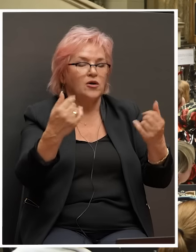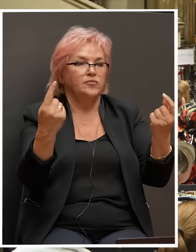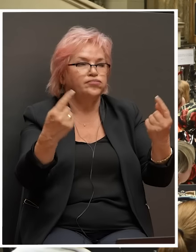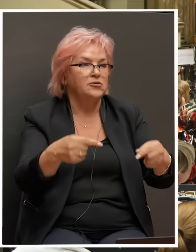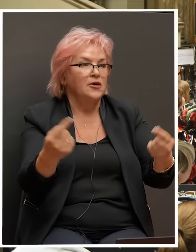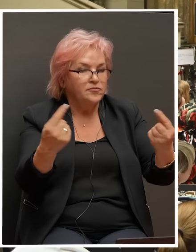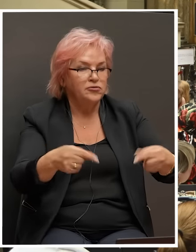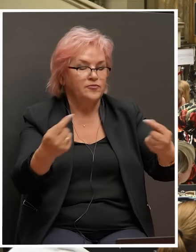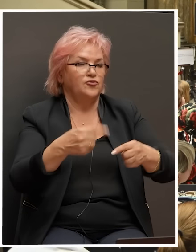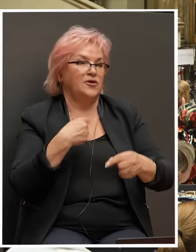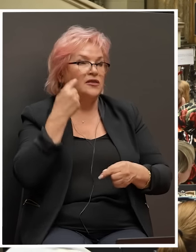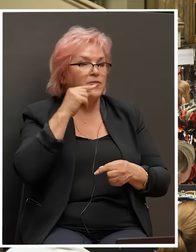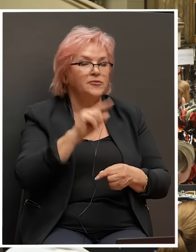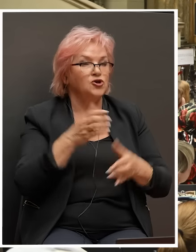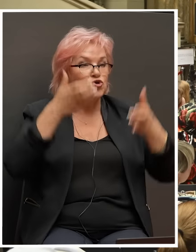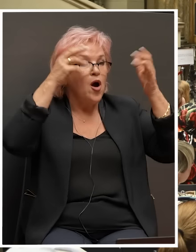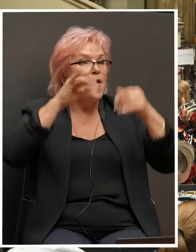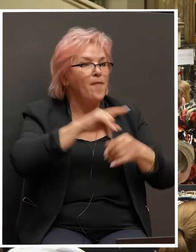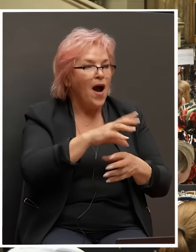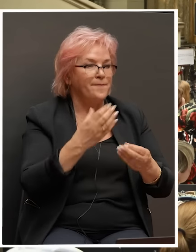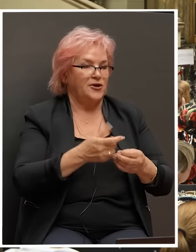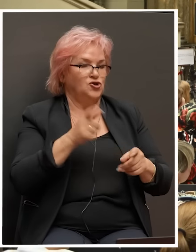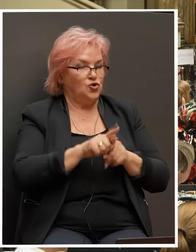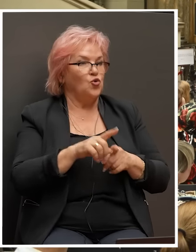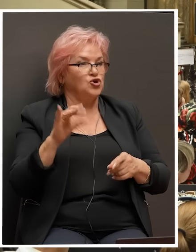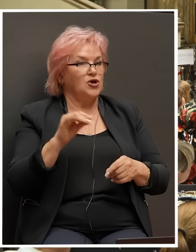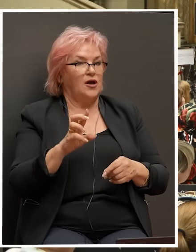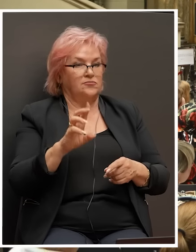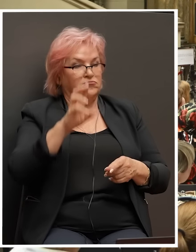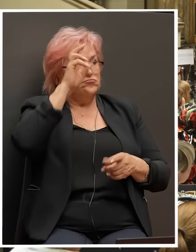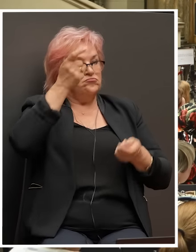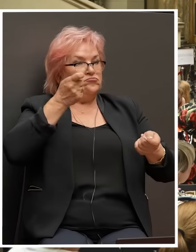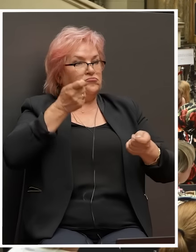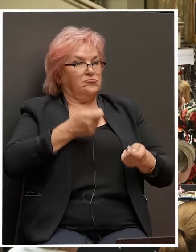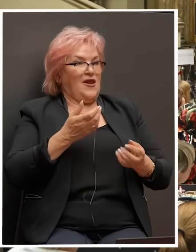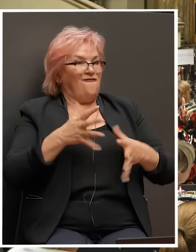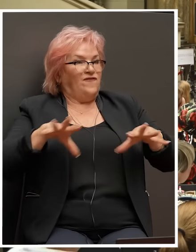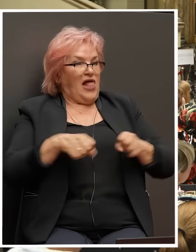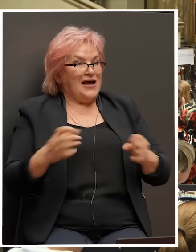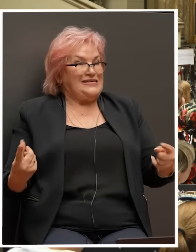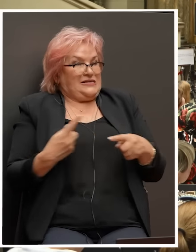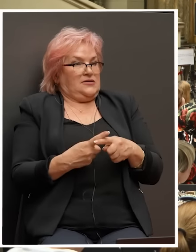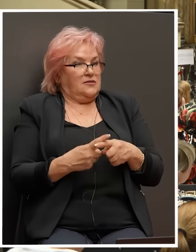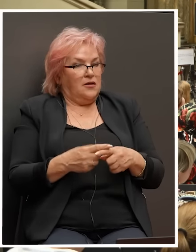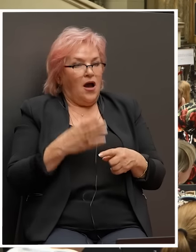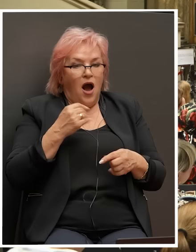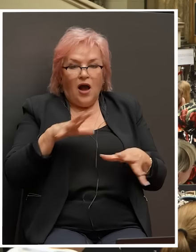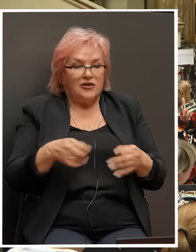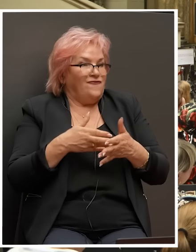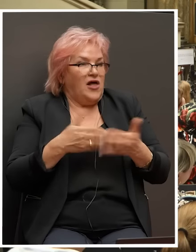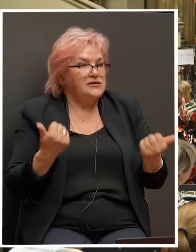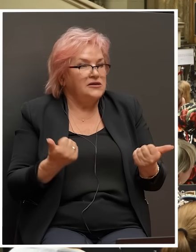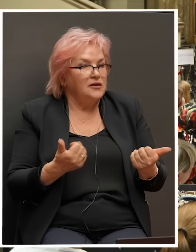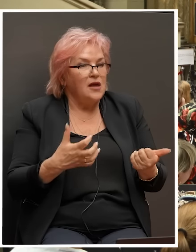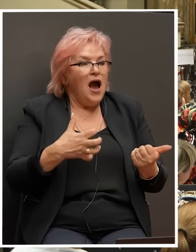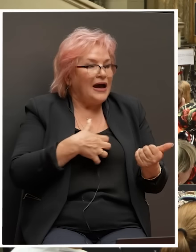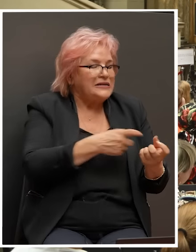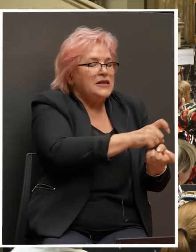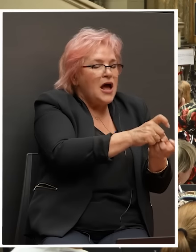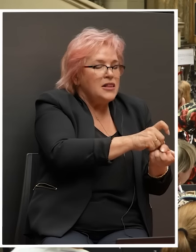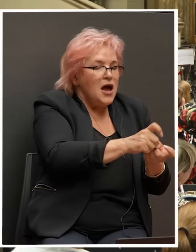упадок, потому что, напоминаю вам, что папа – это еще и светская власть. А когда светской власти нет фактически, по кардиналу там отношения